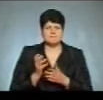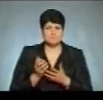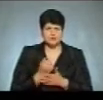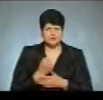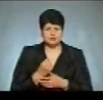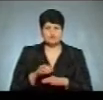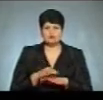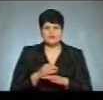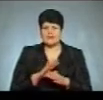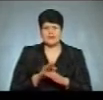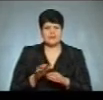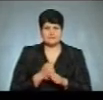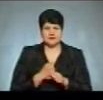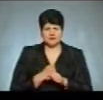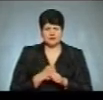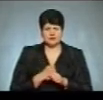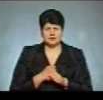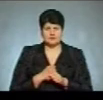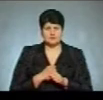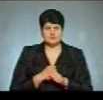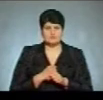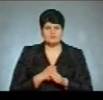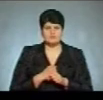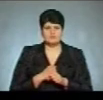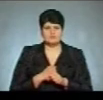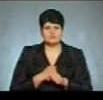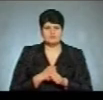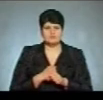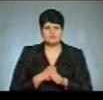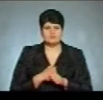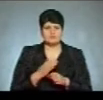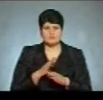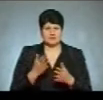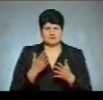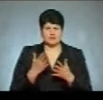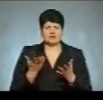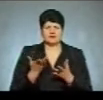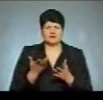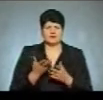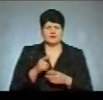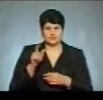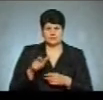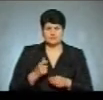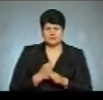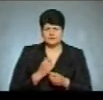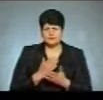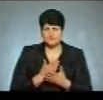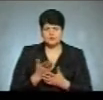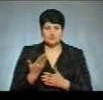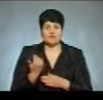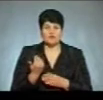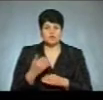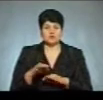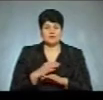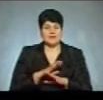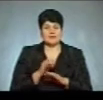дружина не працює. Ми не з'ясували, де глядач проживає. Але разом з тим, якщо ваша дружина не